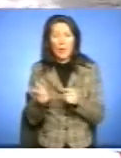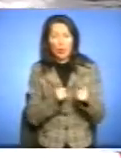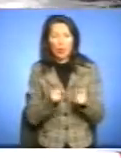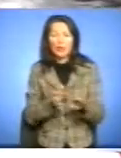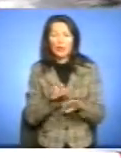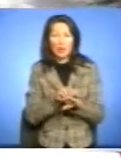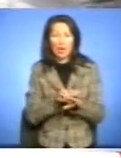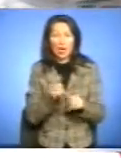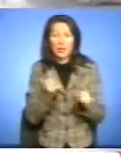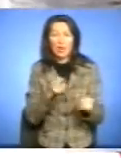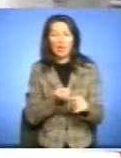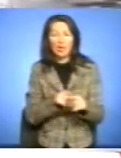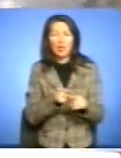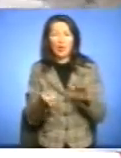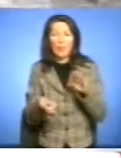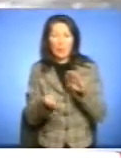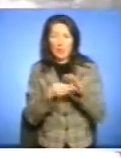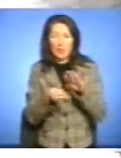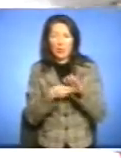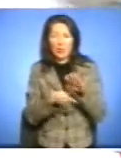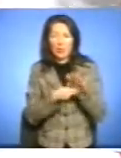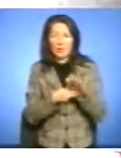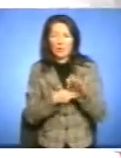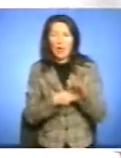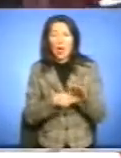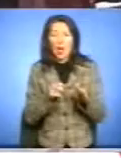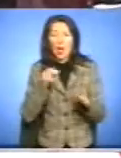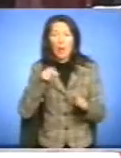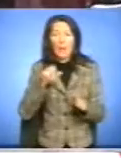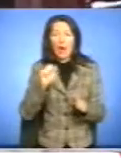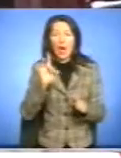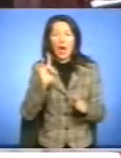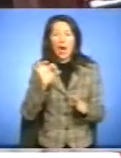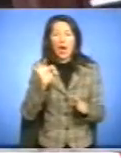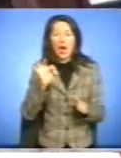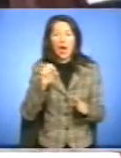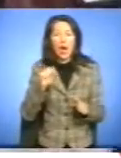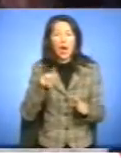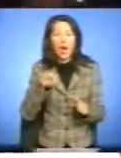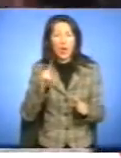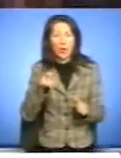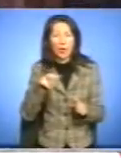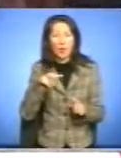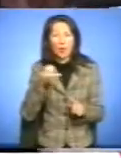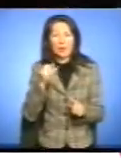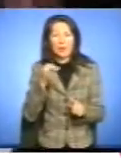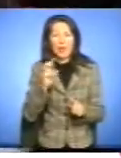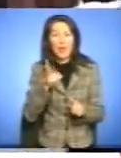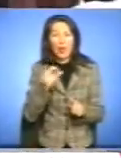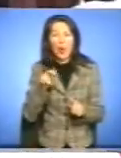цього прикріпіть на підбору шматок поролону або лейкопластеру. Натріть наждачним папером підошву чи прикріпіть його на